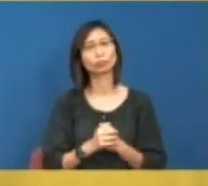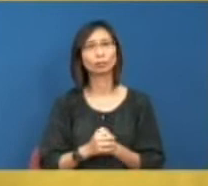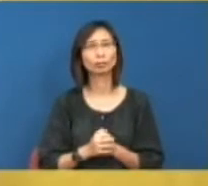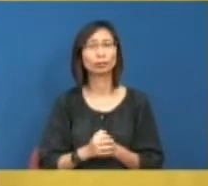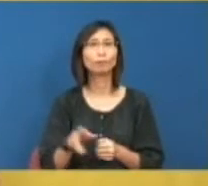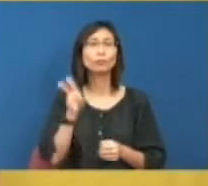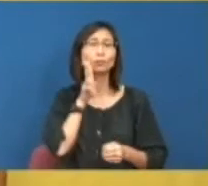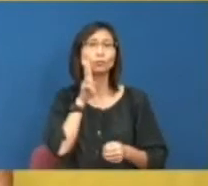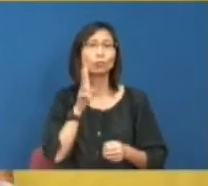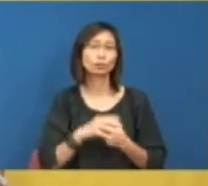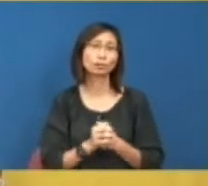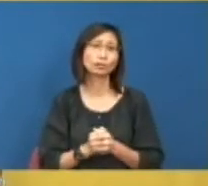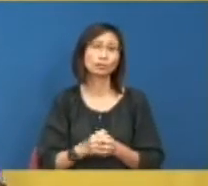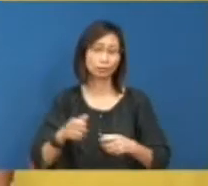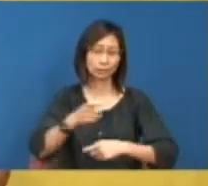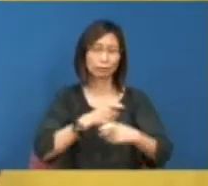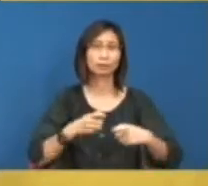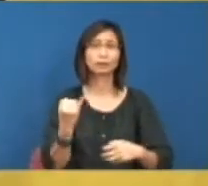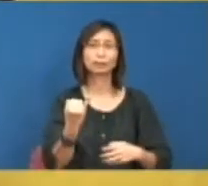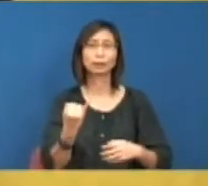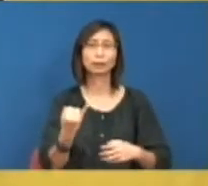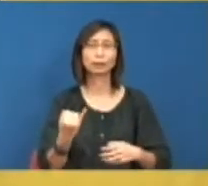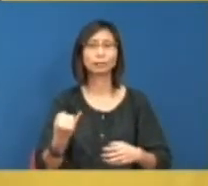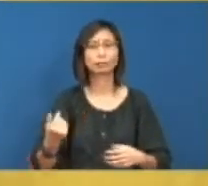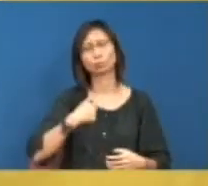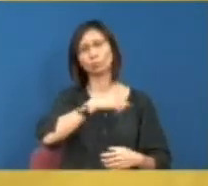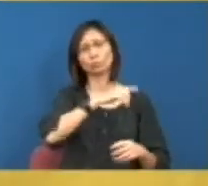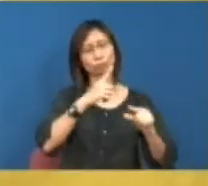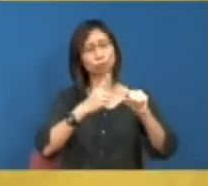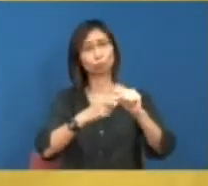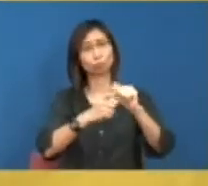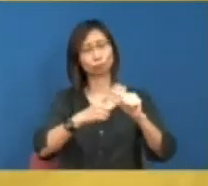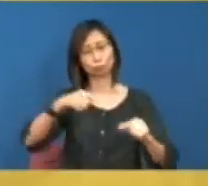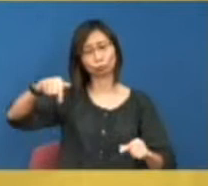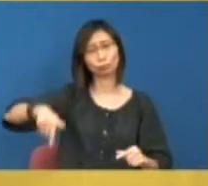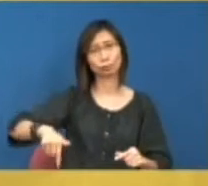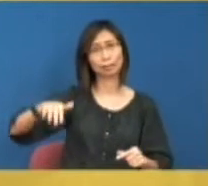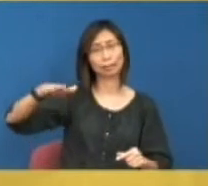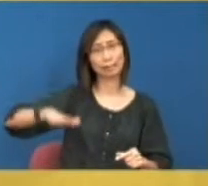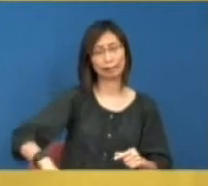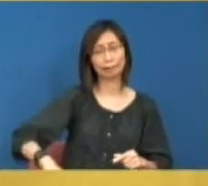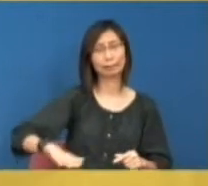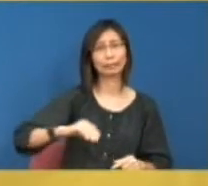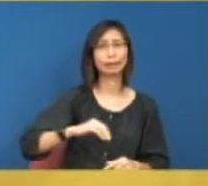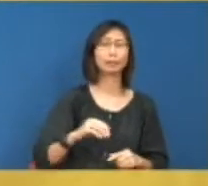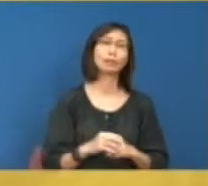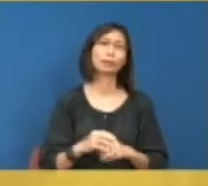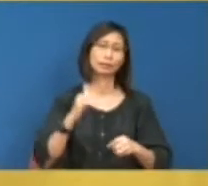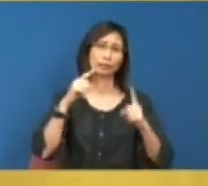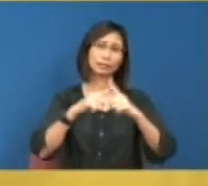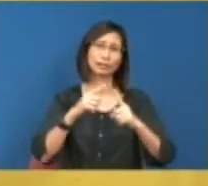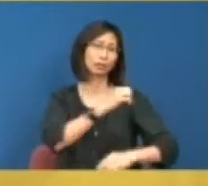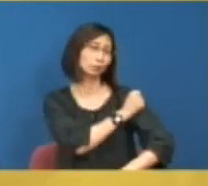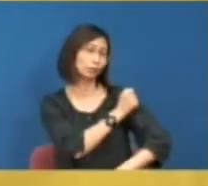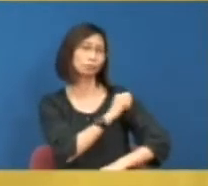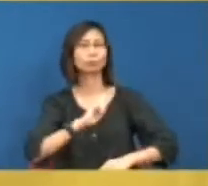時候就首當其衝。咁呢個大部分即係中下階層嘅嘢，咁所以其實當然即係大家齊口夾心鬧佢啦。咁呢22萬人都係好齊心啦，呢